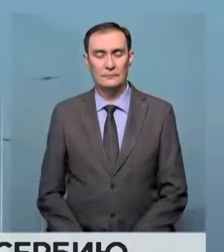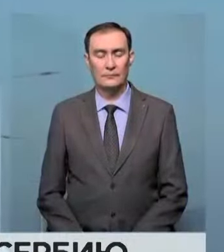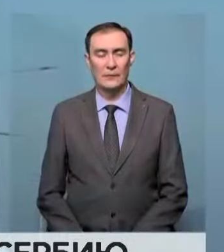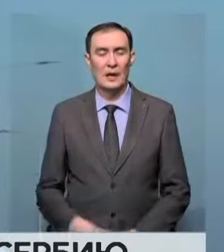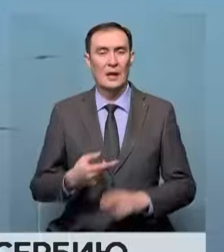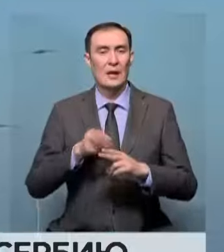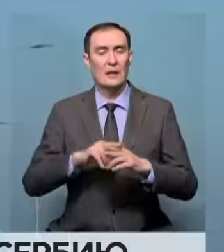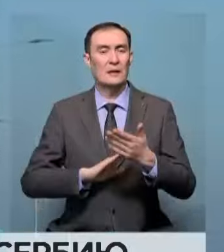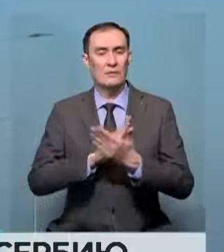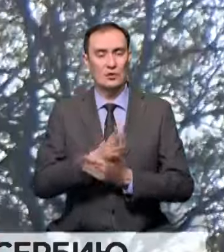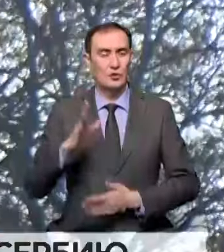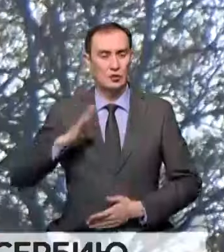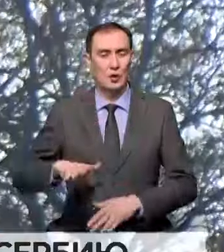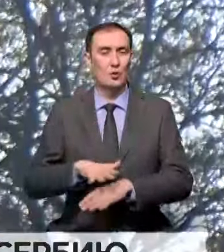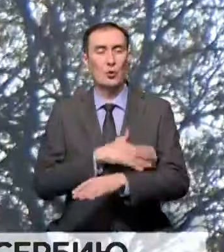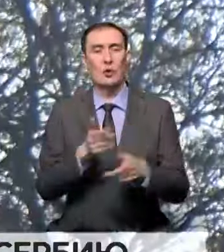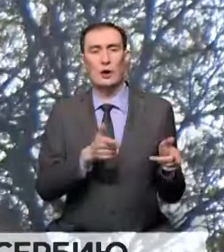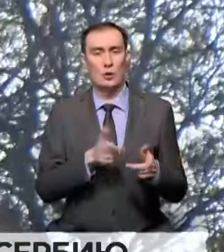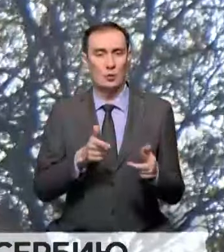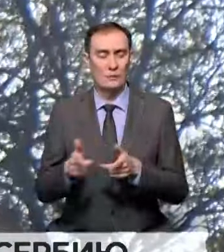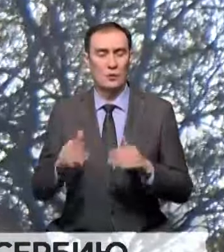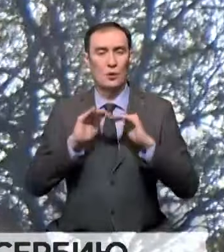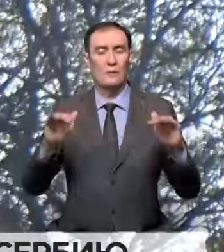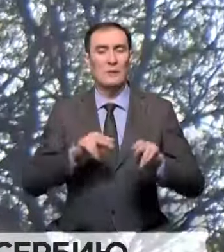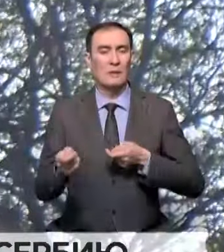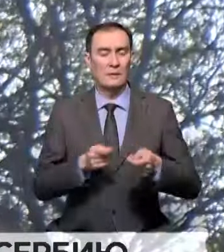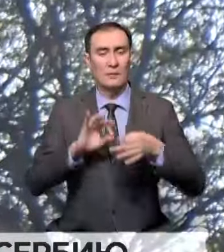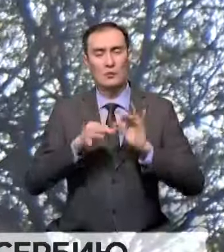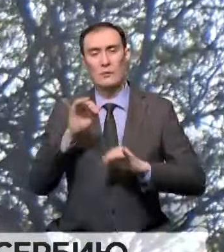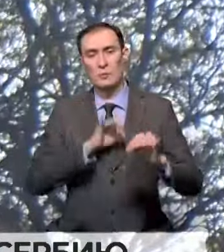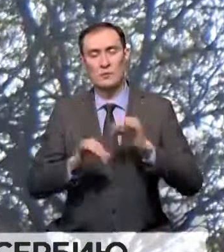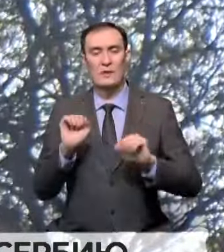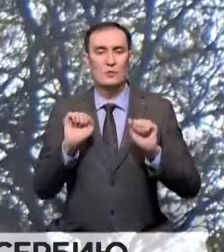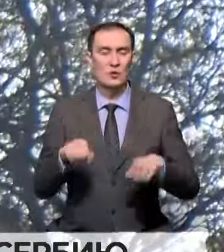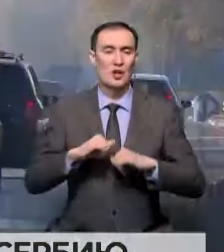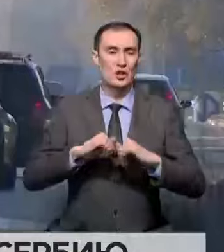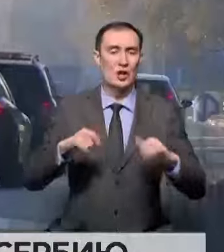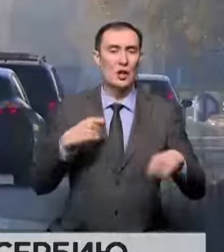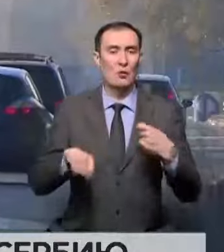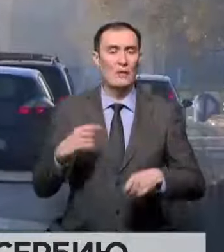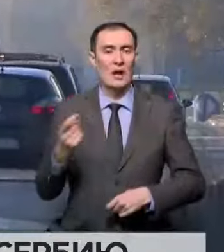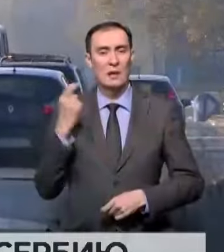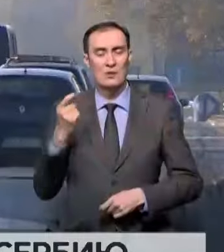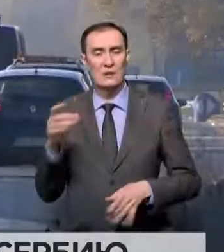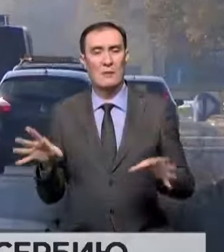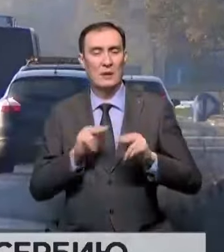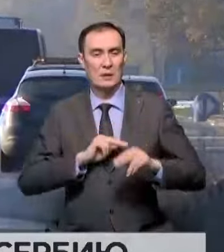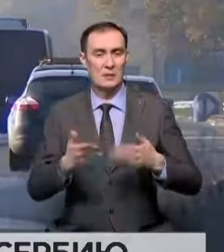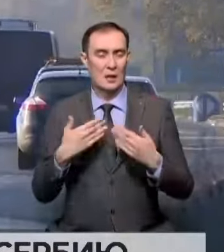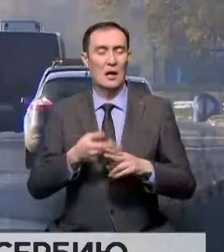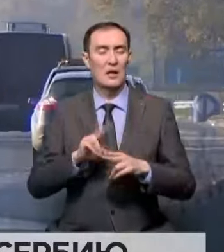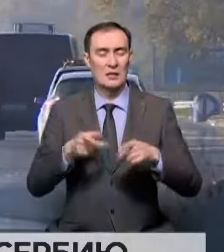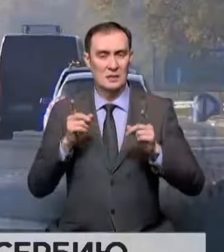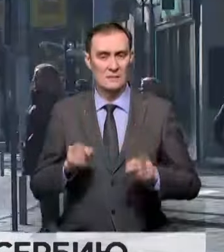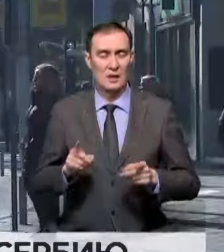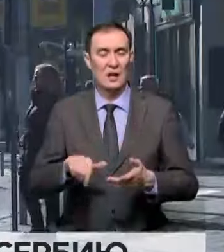Этот визит ждали. К нему довольно долго готовились. На уровне правительств детально обсуждались возможности расширения торгово-экономического потенциала. Это